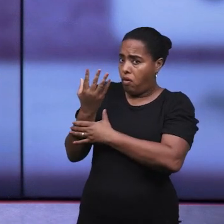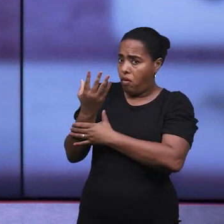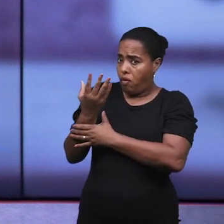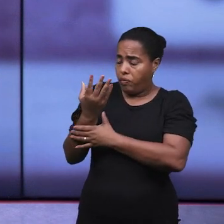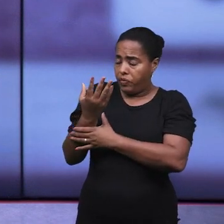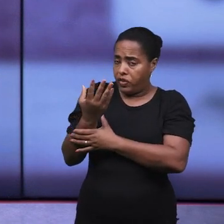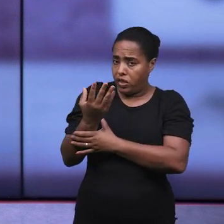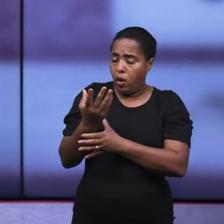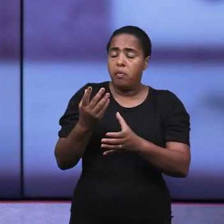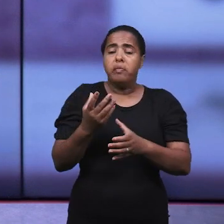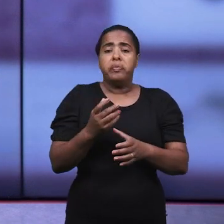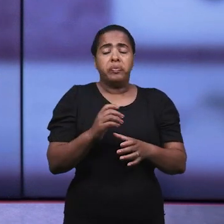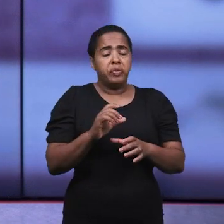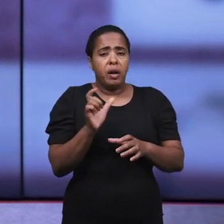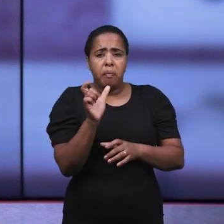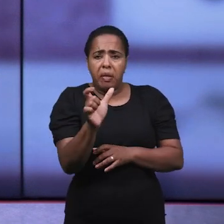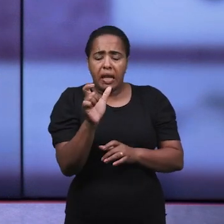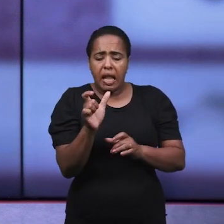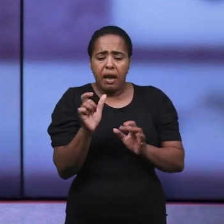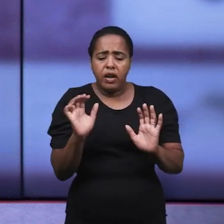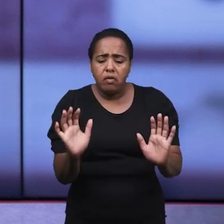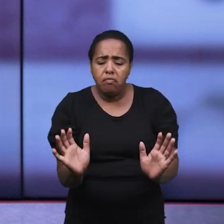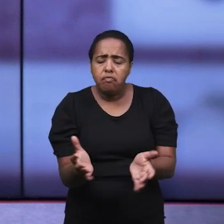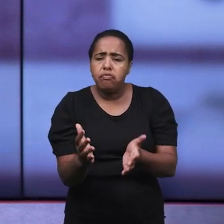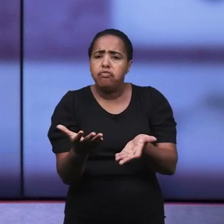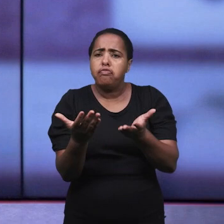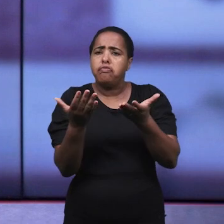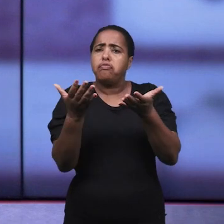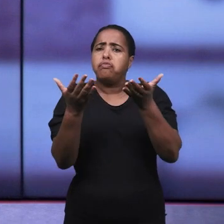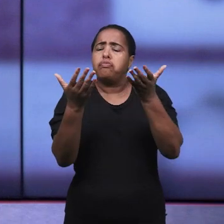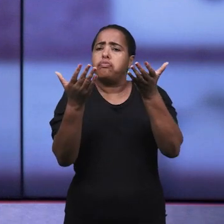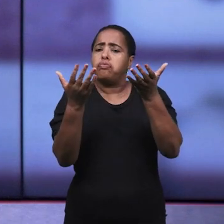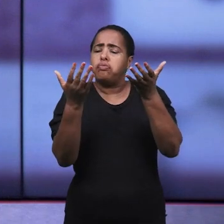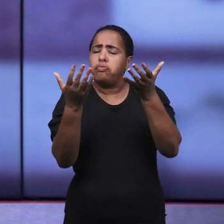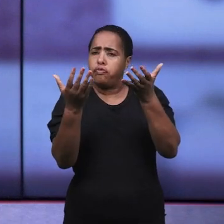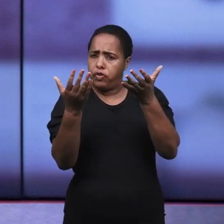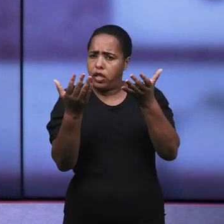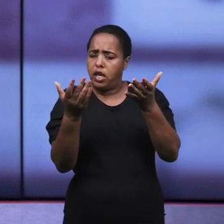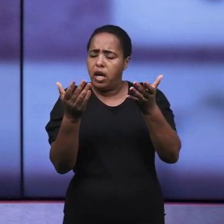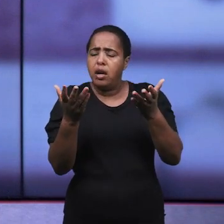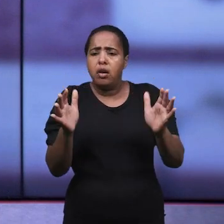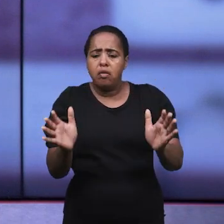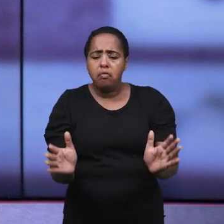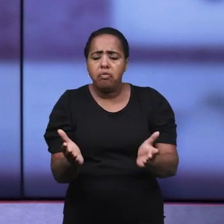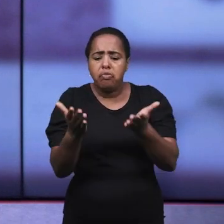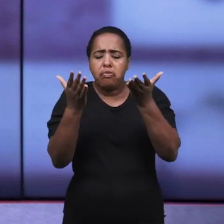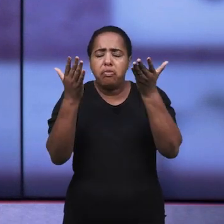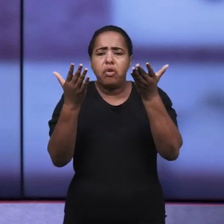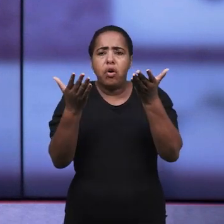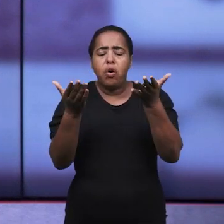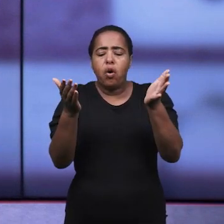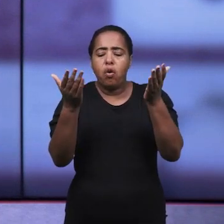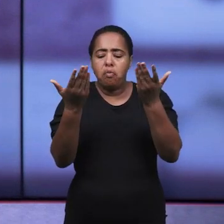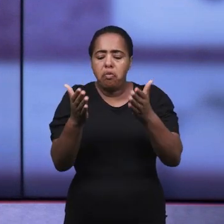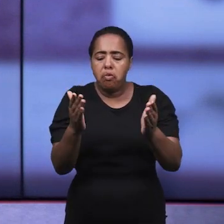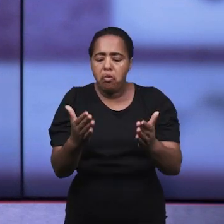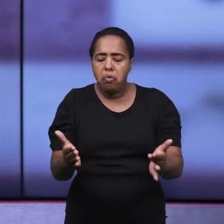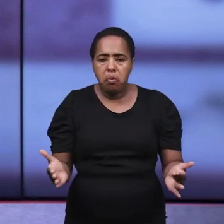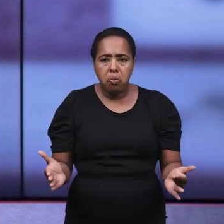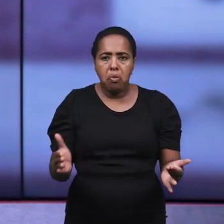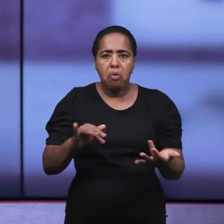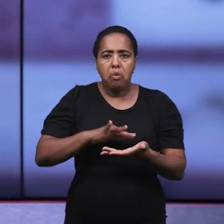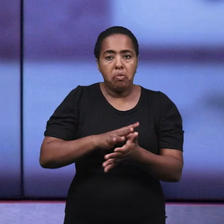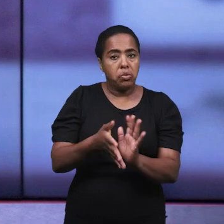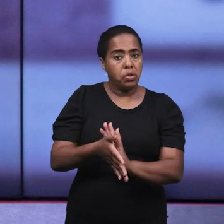l'éternité, sont des mots qui les qualifient, qui les encouragent, qui les édifient, les motivent, ou des mots qui les